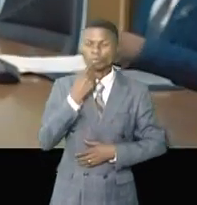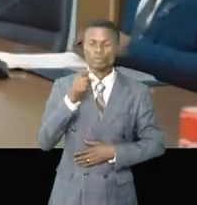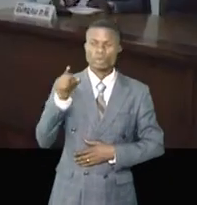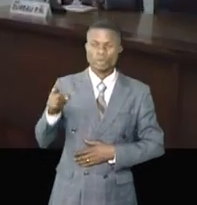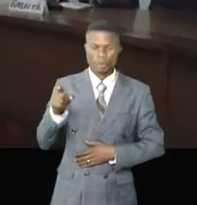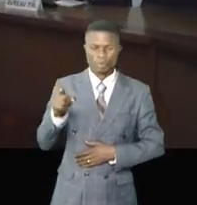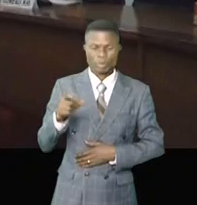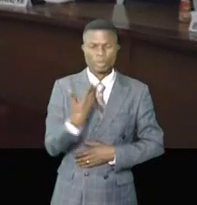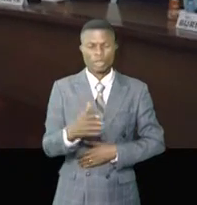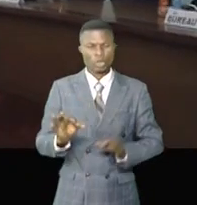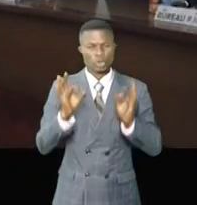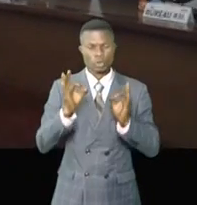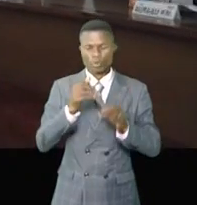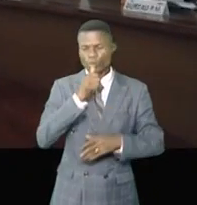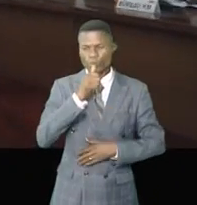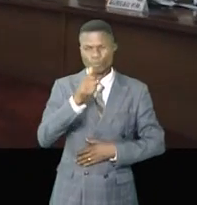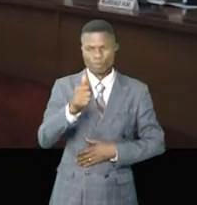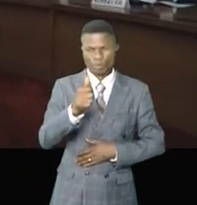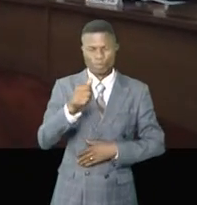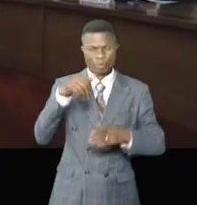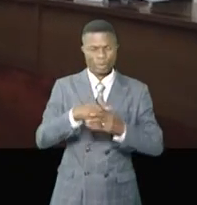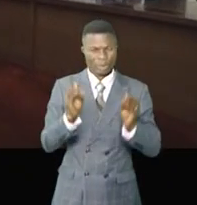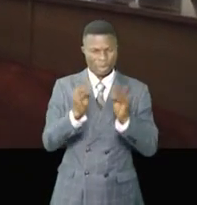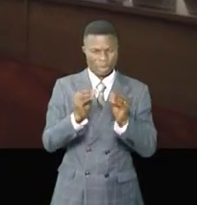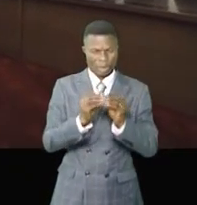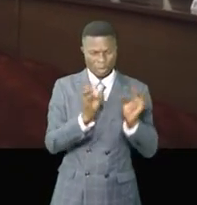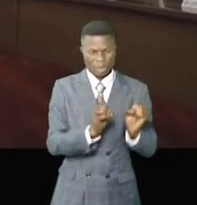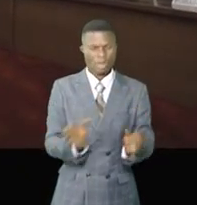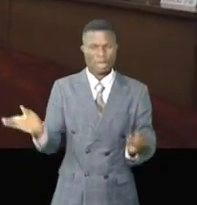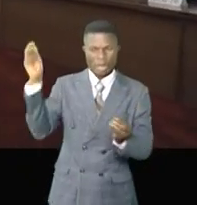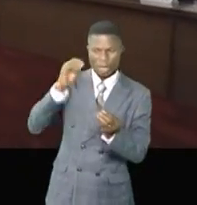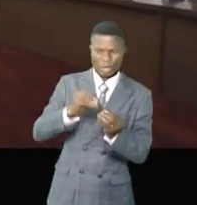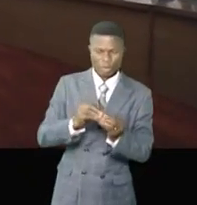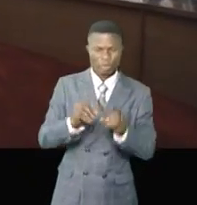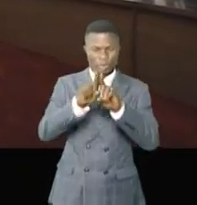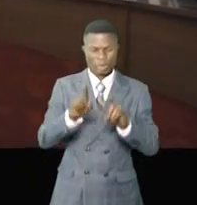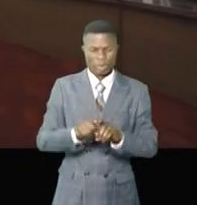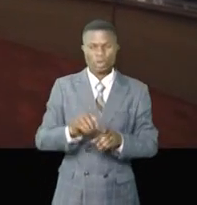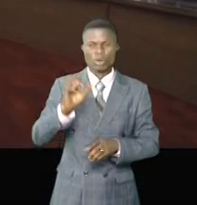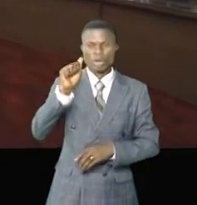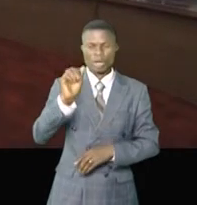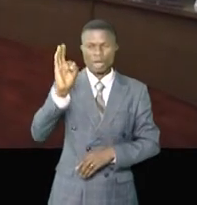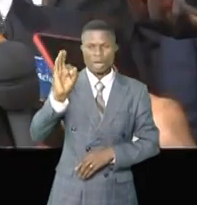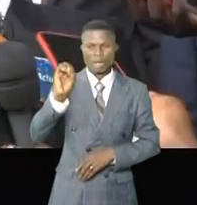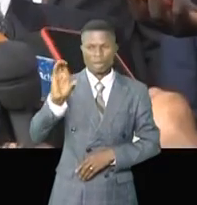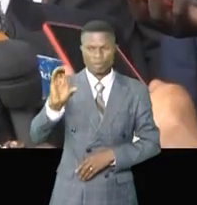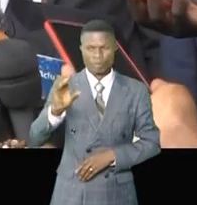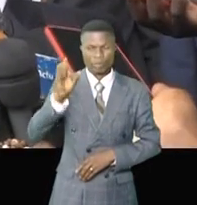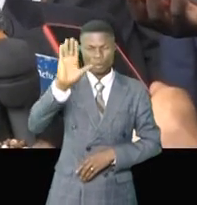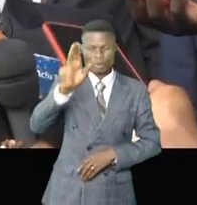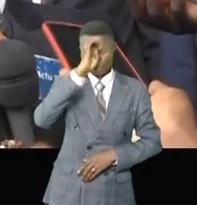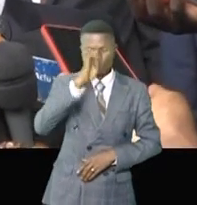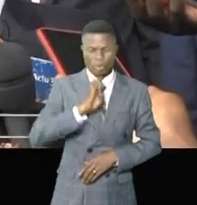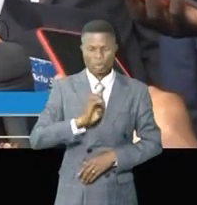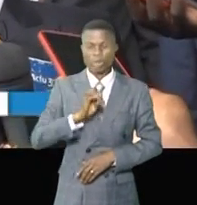c'était une innovation magnifique que dans les consultations, il associe la FEC. Les missions que son Excellence, Monsieur le Président de la République,